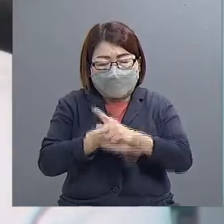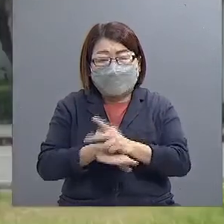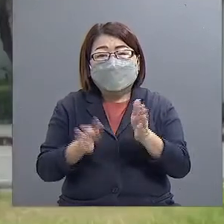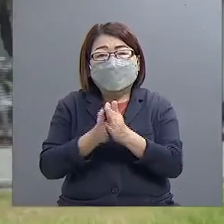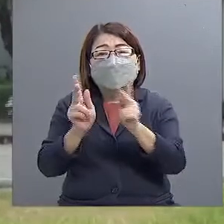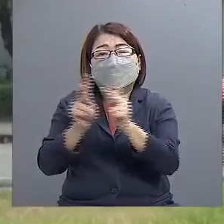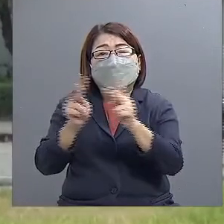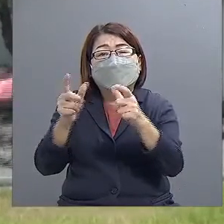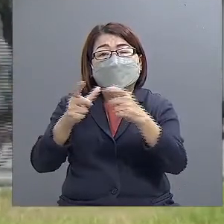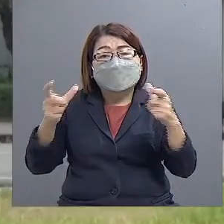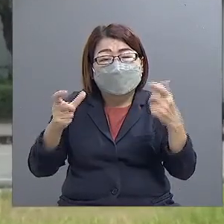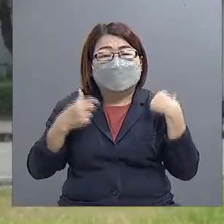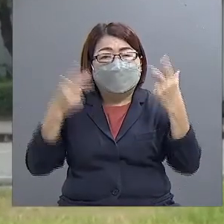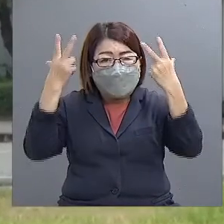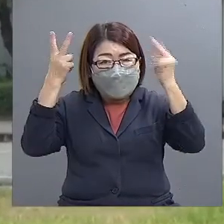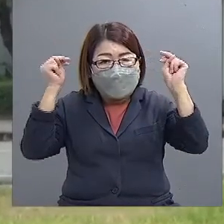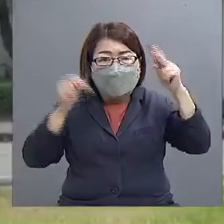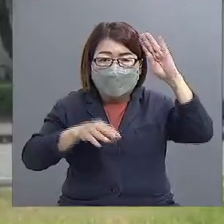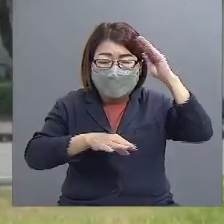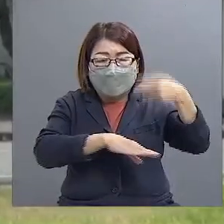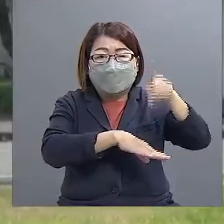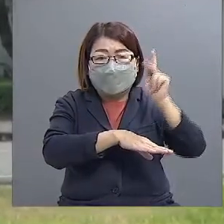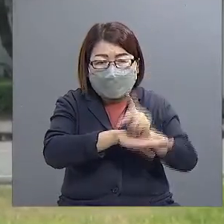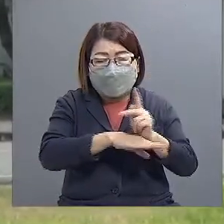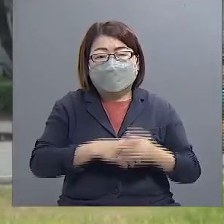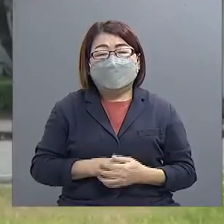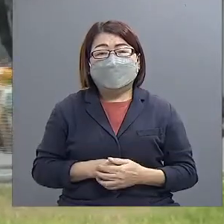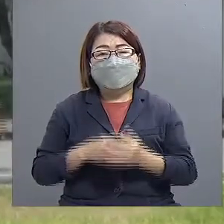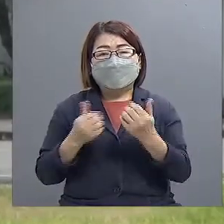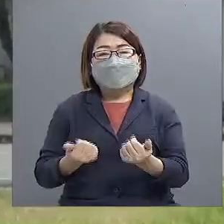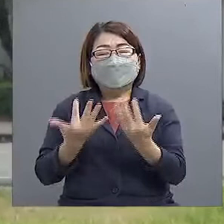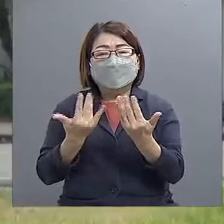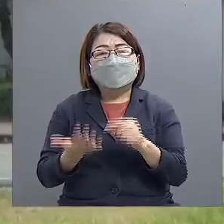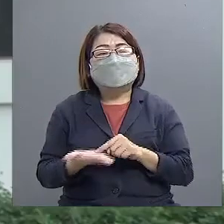รัฐมนตรีเป็นประธานขณะนี้ก็อยู่ระหว่างการยื่นเรื่องขอเป็น